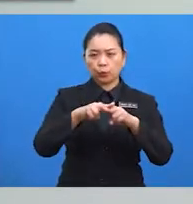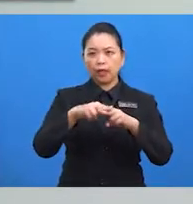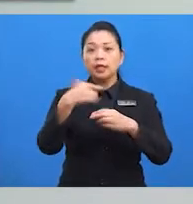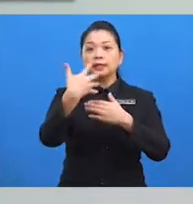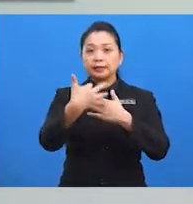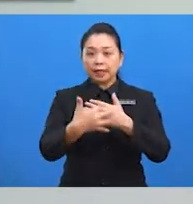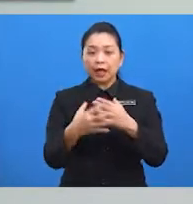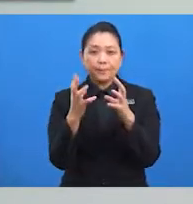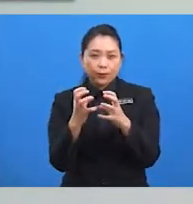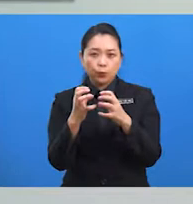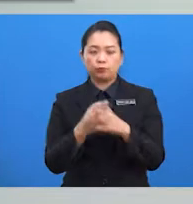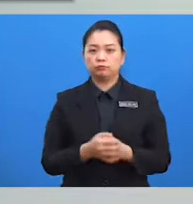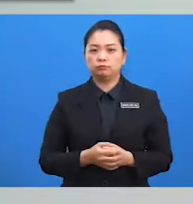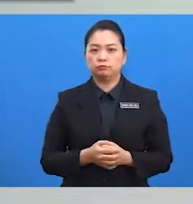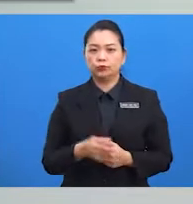beku